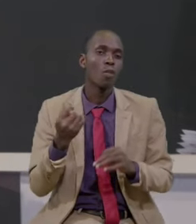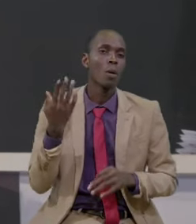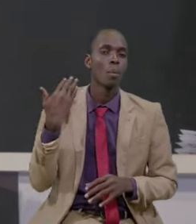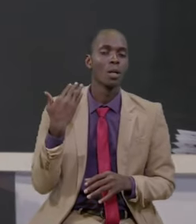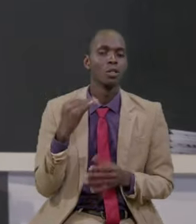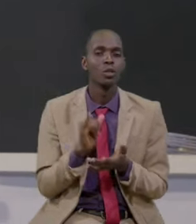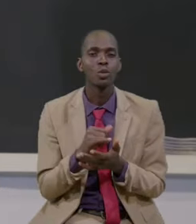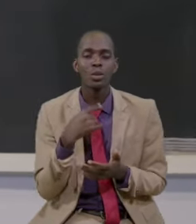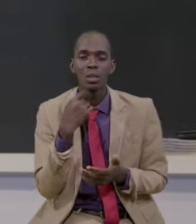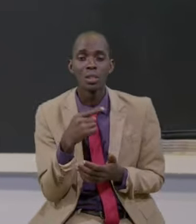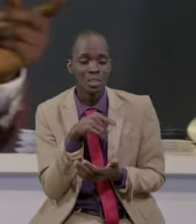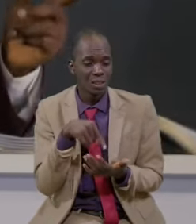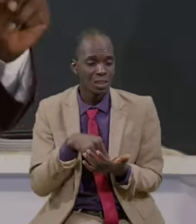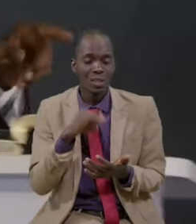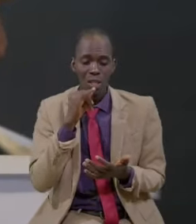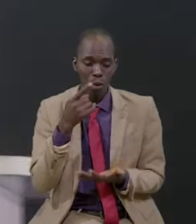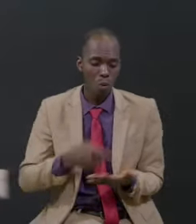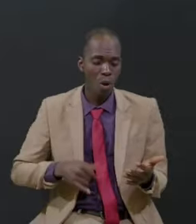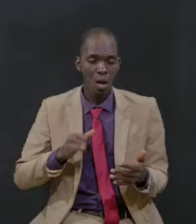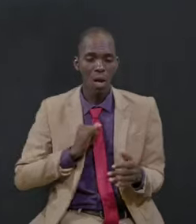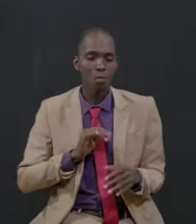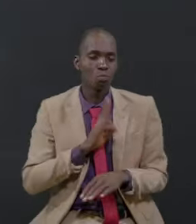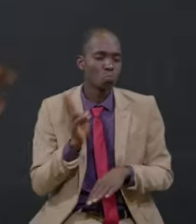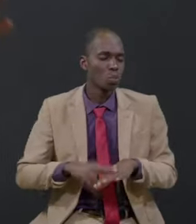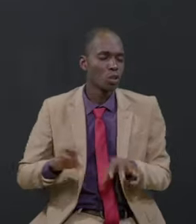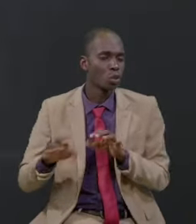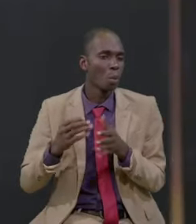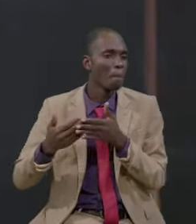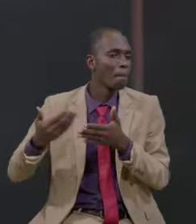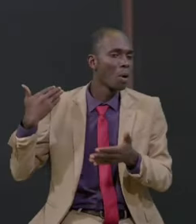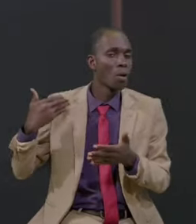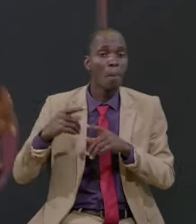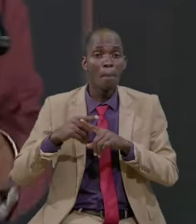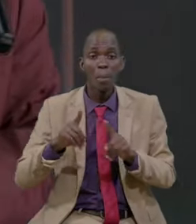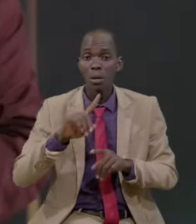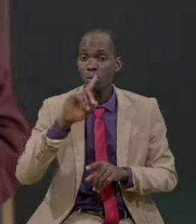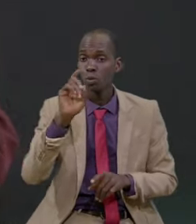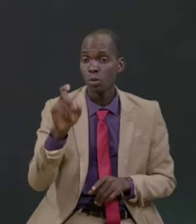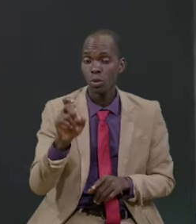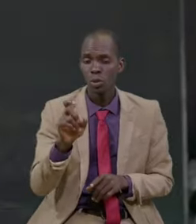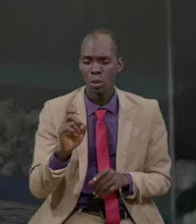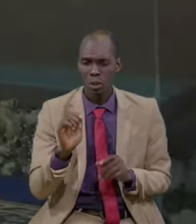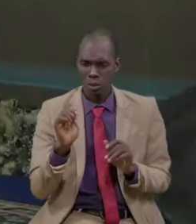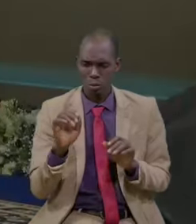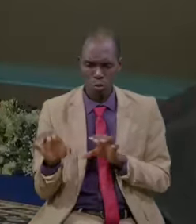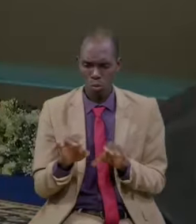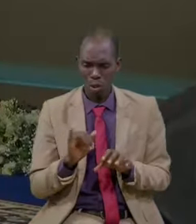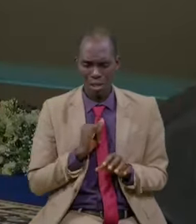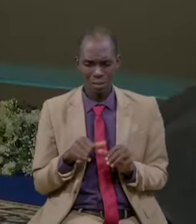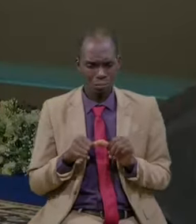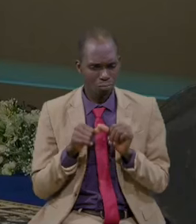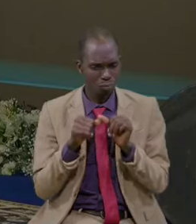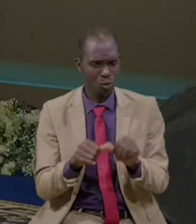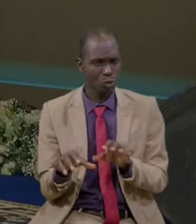je faisais. Mais la question est-ce que je le fais encore maintenant? Est-ce que je le fais